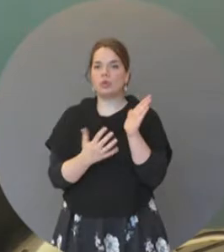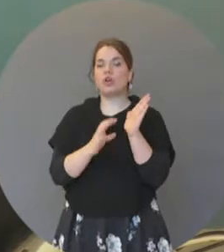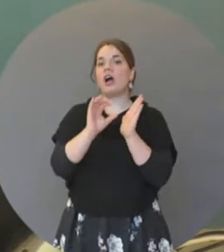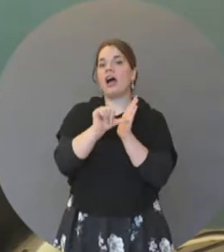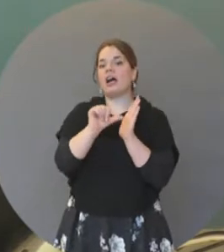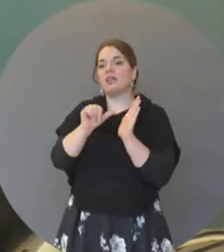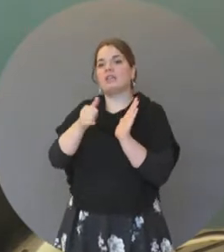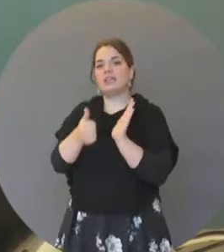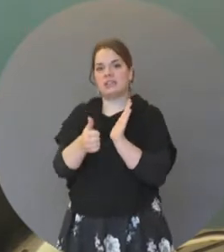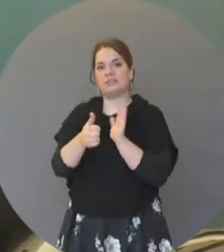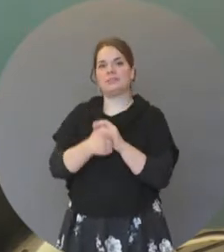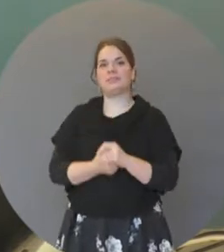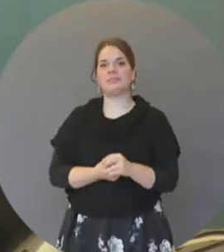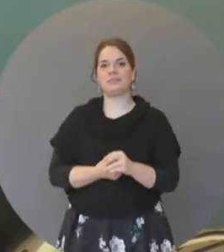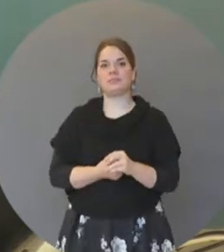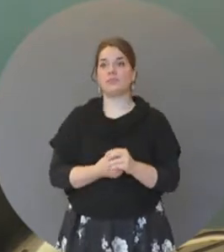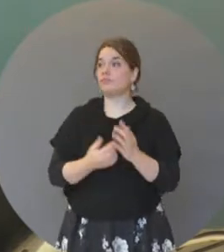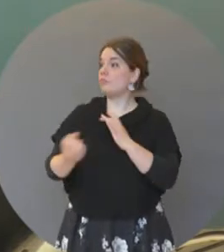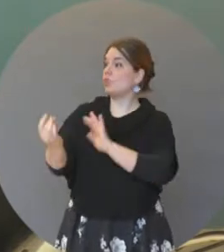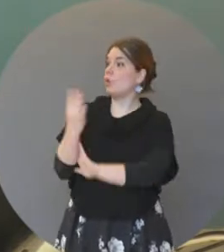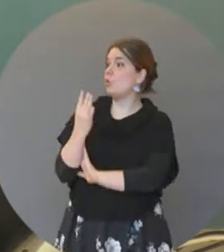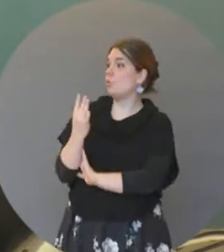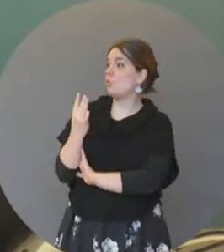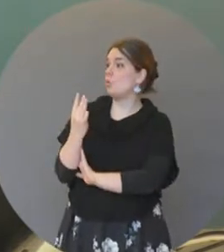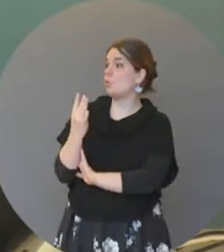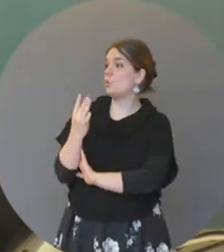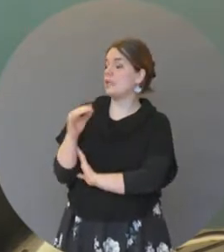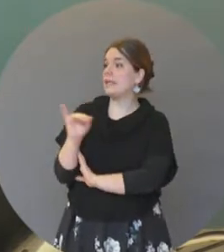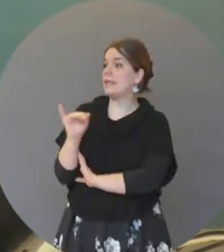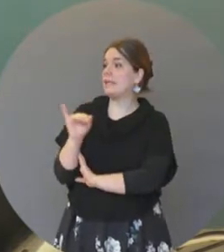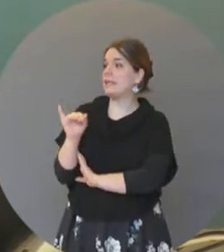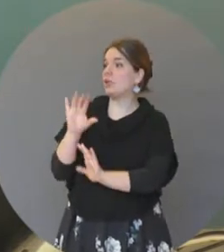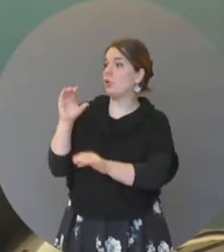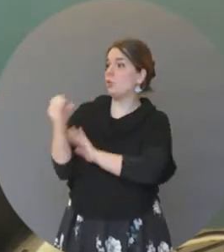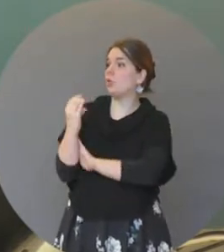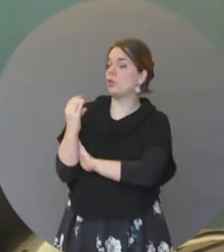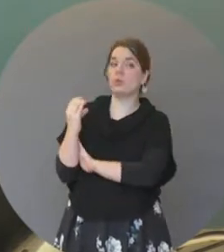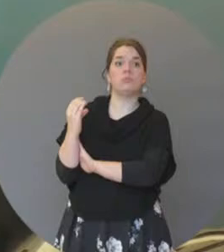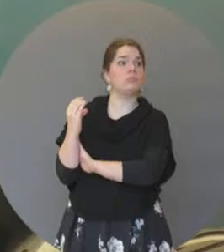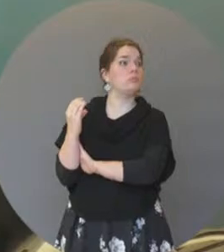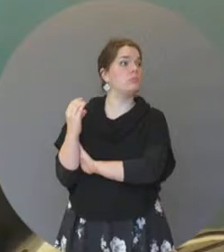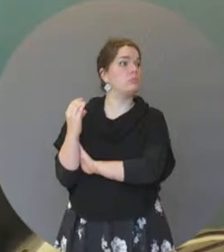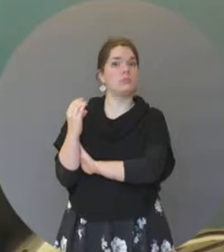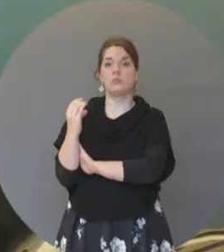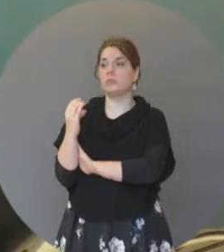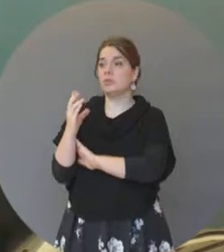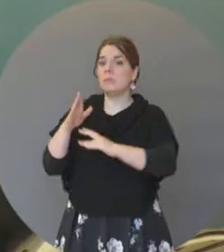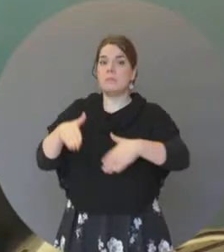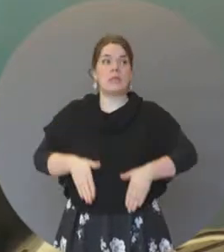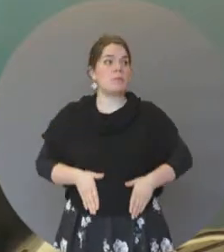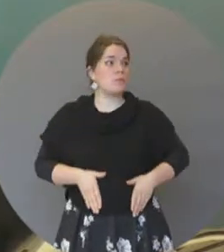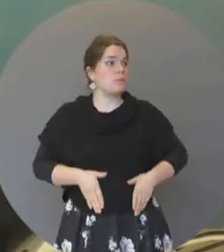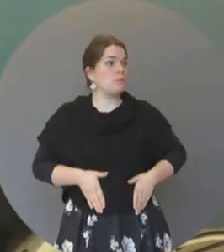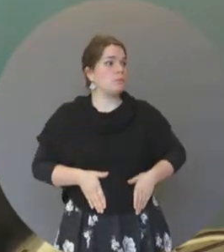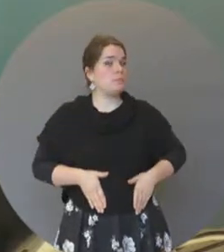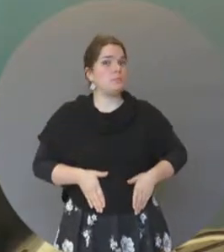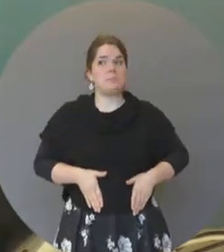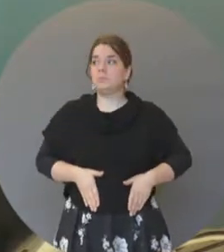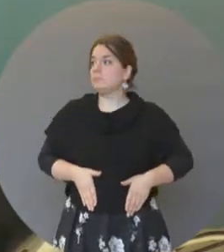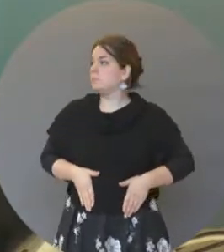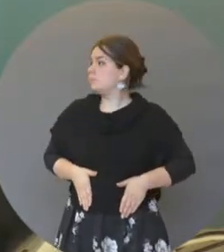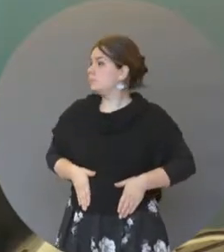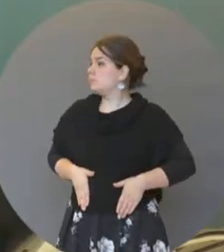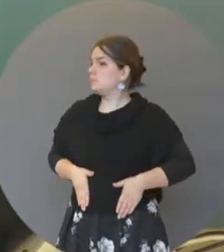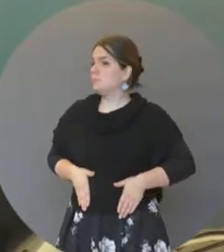1 y a-t-il des oppositions à l'adoption du rapport des abstentions donc le rapport